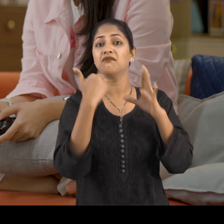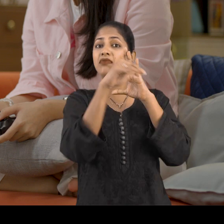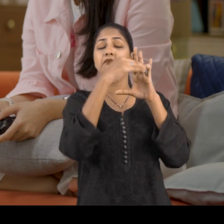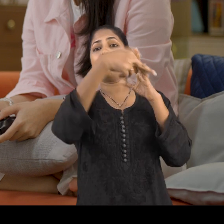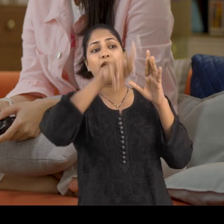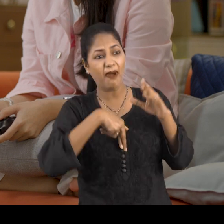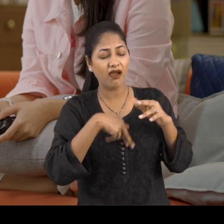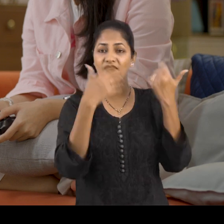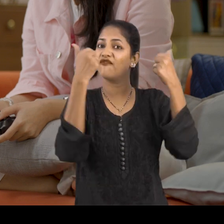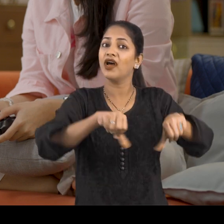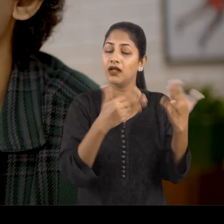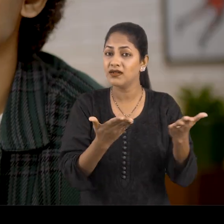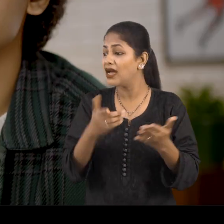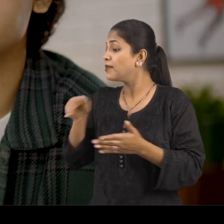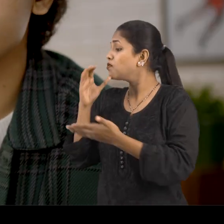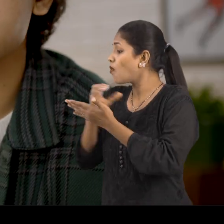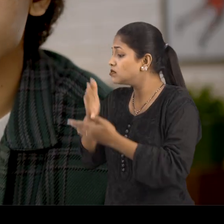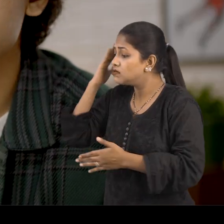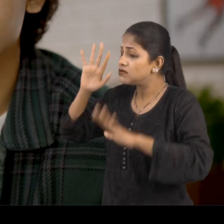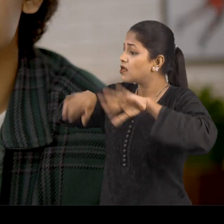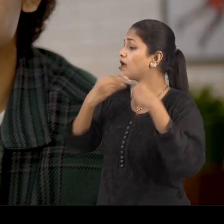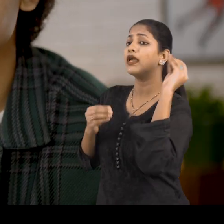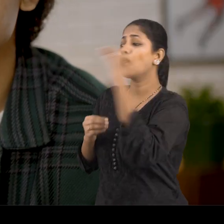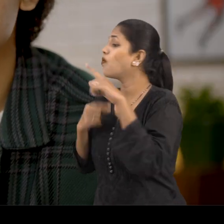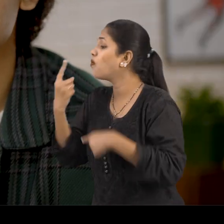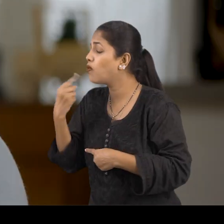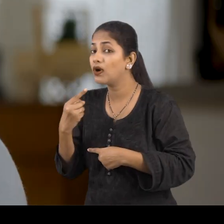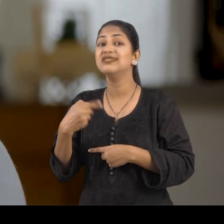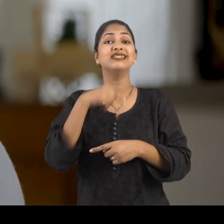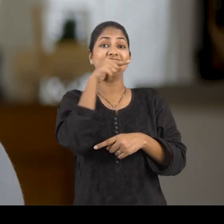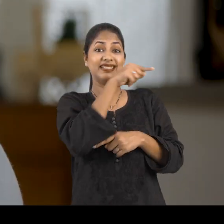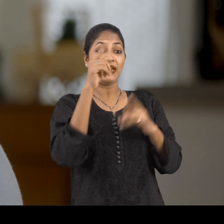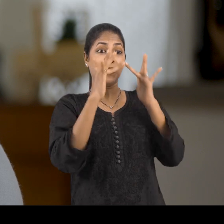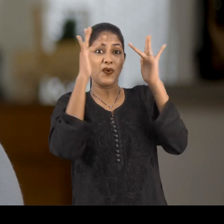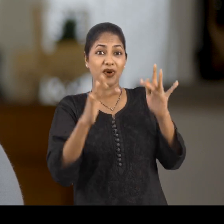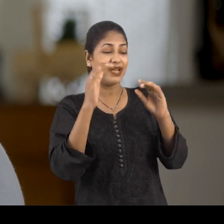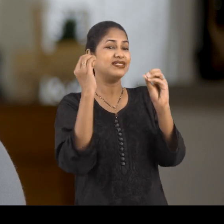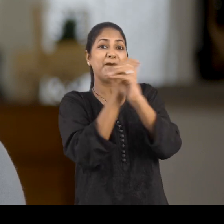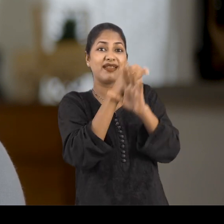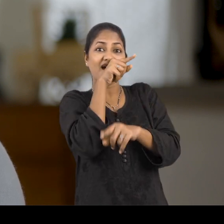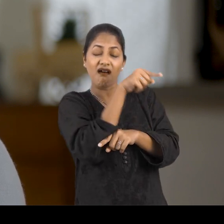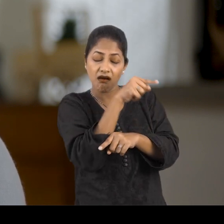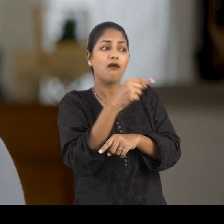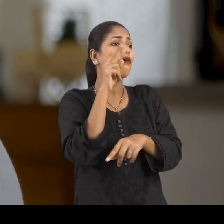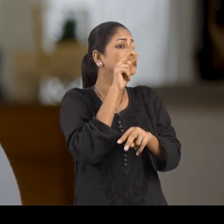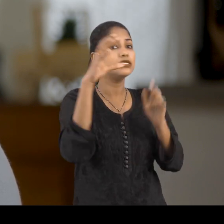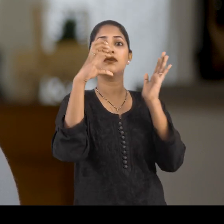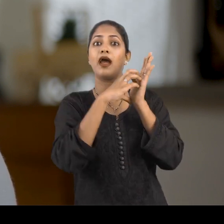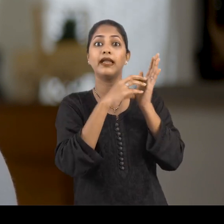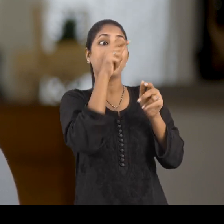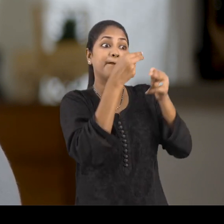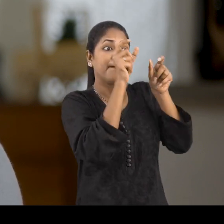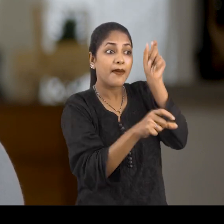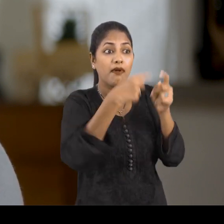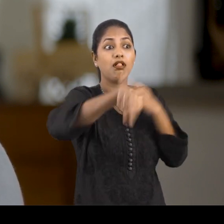கிடைக்கல, என் மெயிலும் திரும்ப வந்துடுச்சு. சரி, இந்த கோர்ஸை பத்தி உங்களுக்கு முதல்ல யார் சொன்னது? சோஷியல் மீடியால ஒரு விளம்பரத்தை நான் பார்த்தேன். அதுல